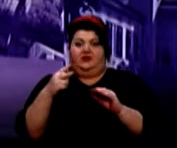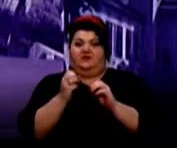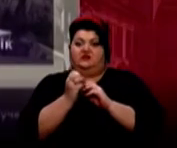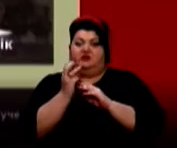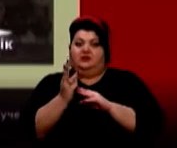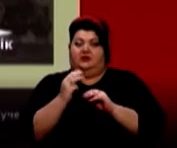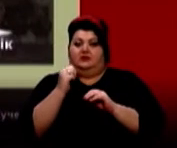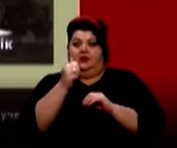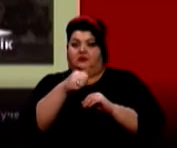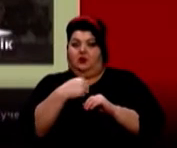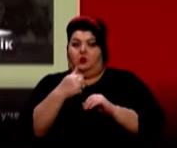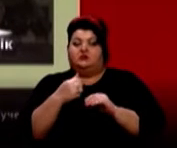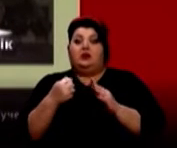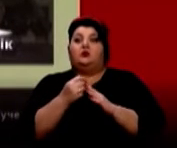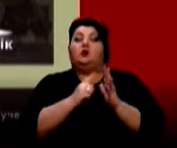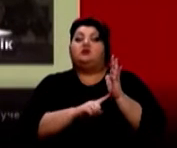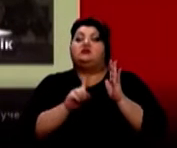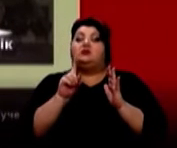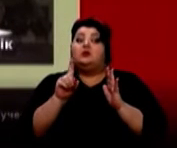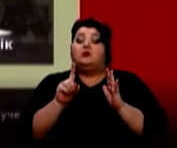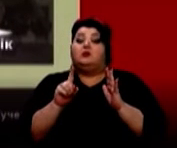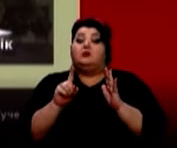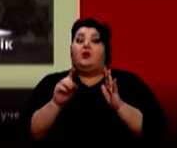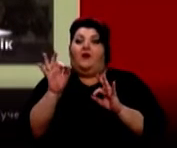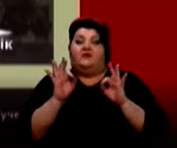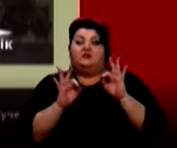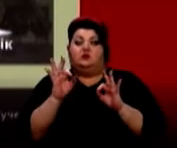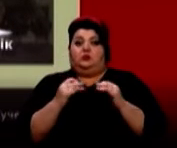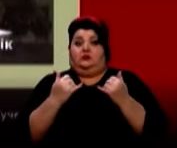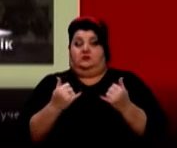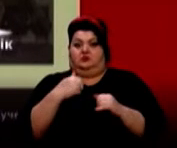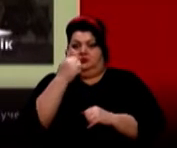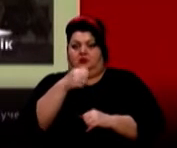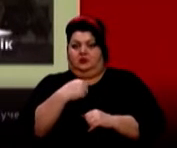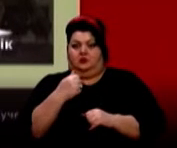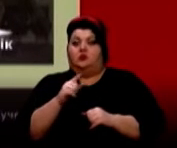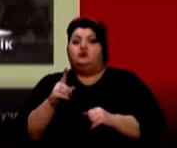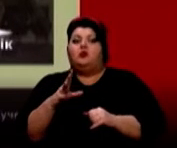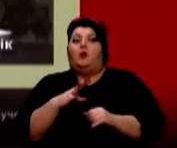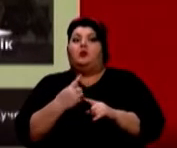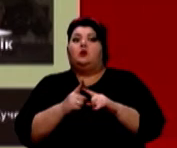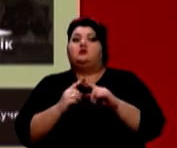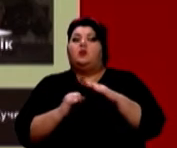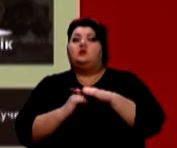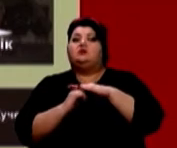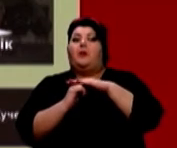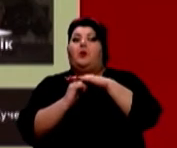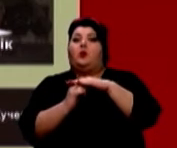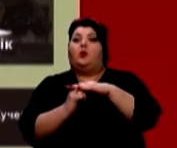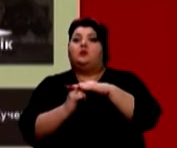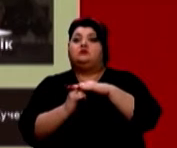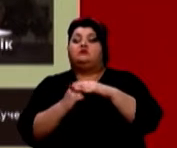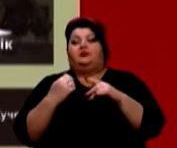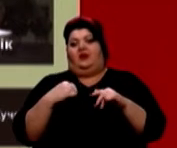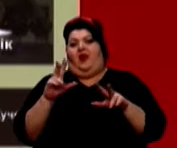до 61% у 2019 році. Едуарда Миколайовичу, що було цьому запорукою? Я